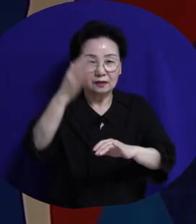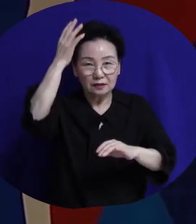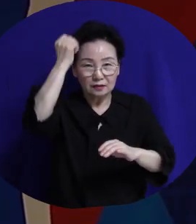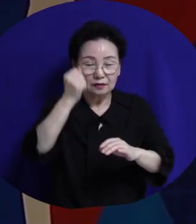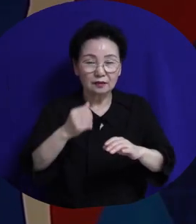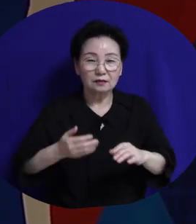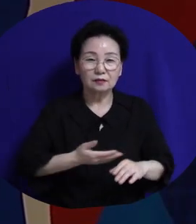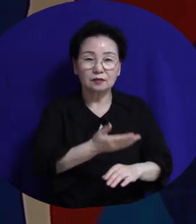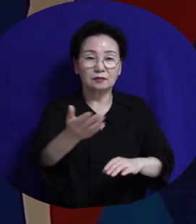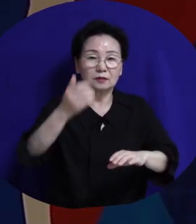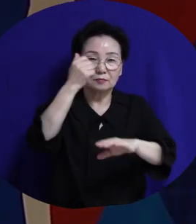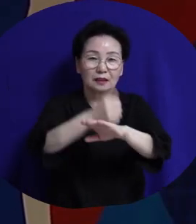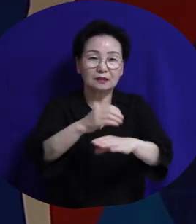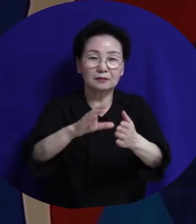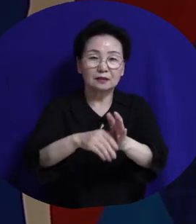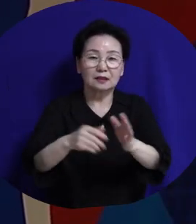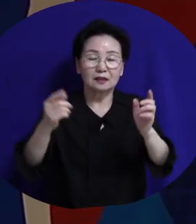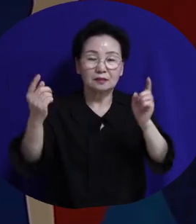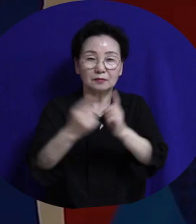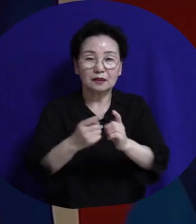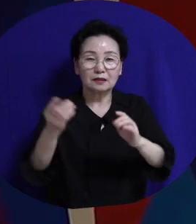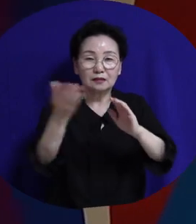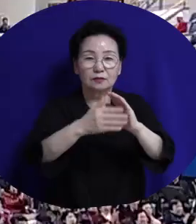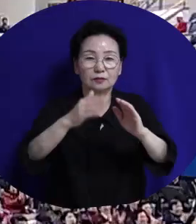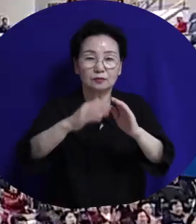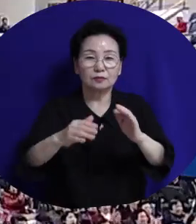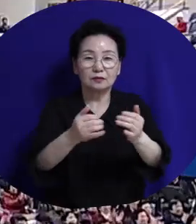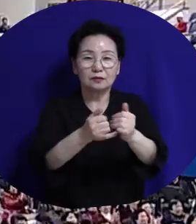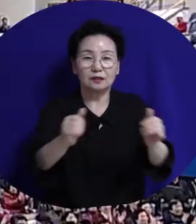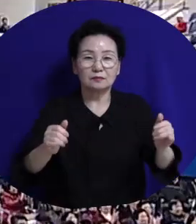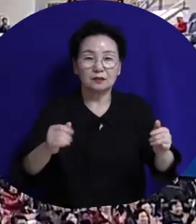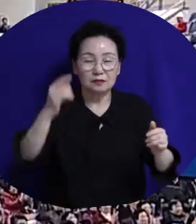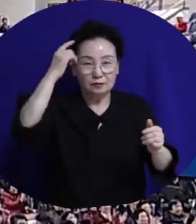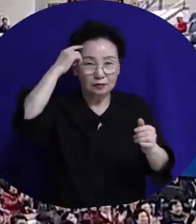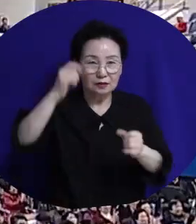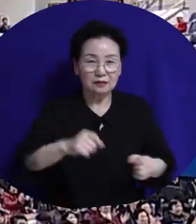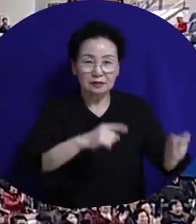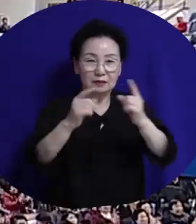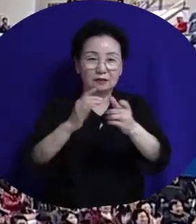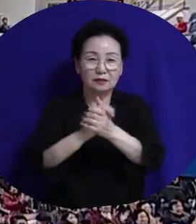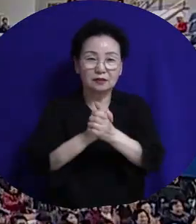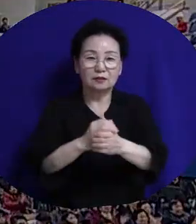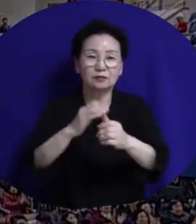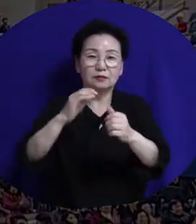만난 성도들은 정신을 차려서 기도해야 되는 걸 믿으면 박수 정신을 차려서 기도해야 된다.